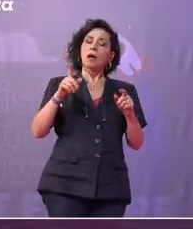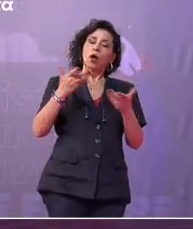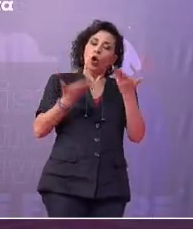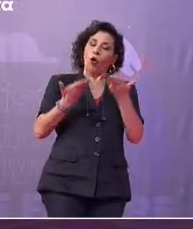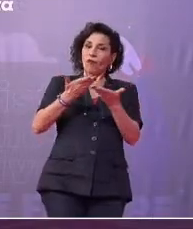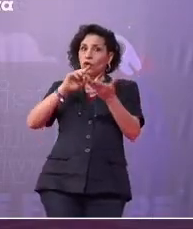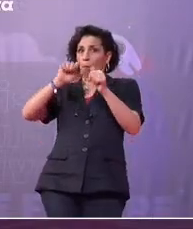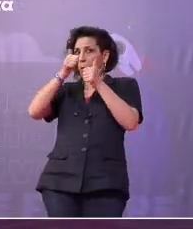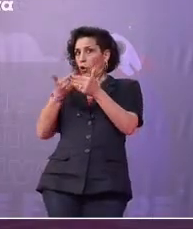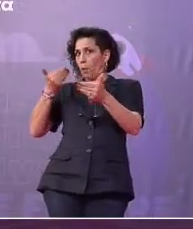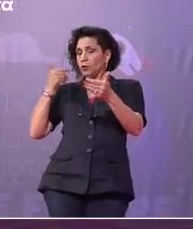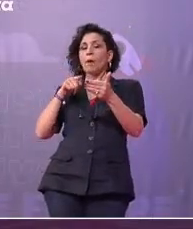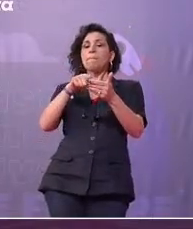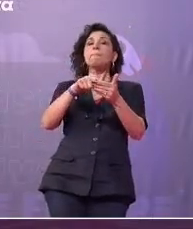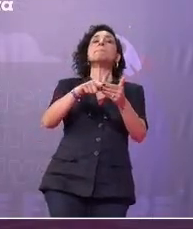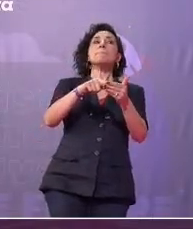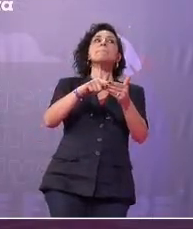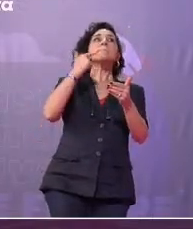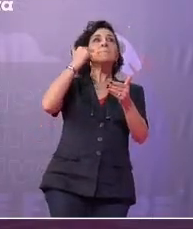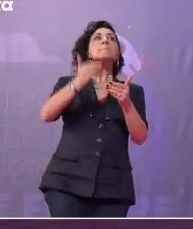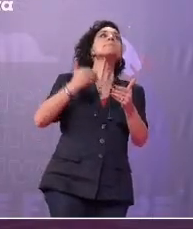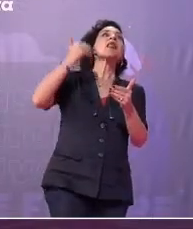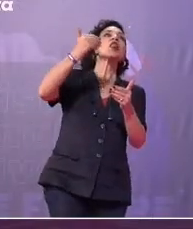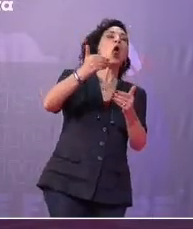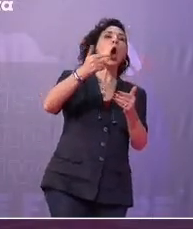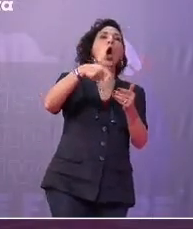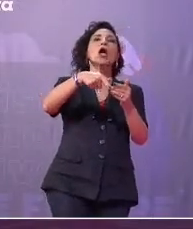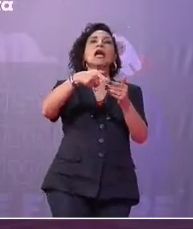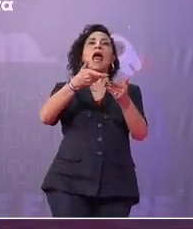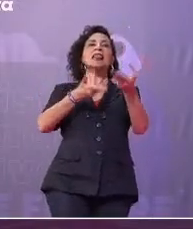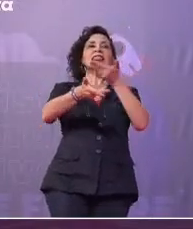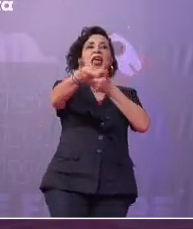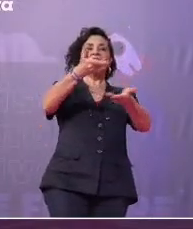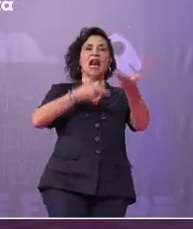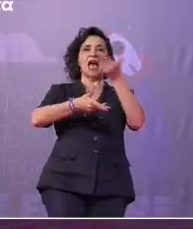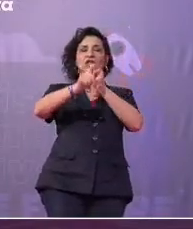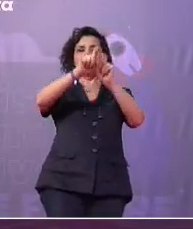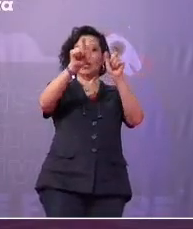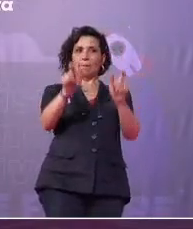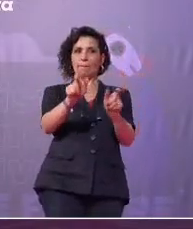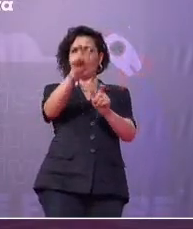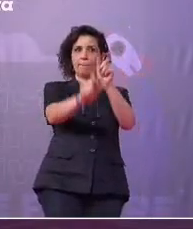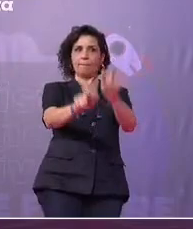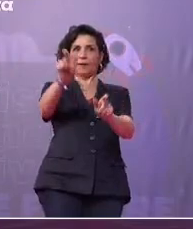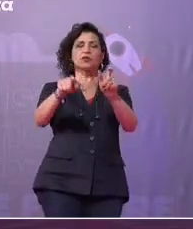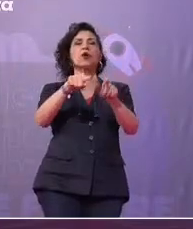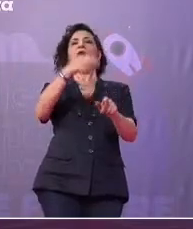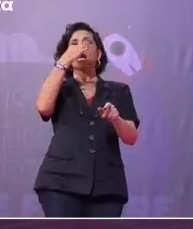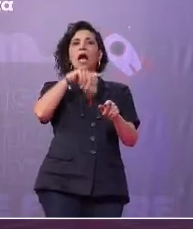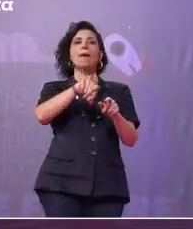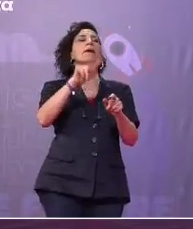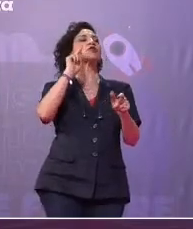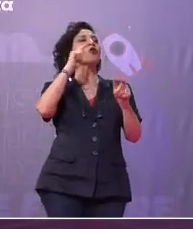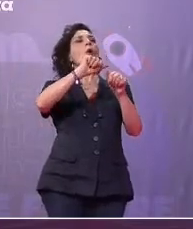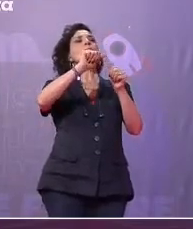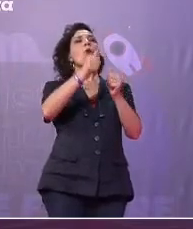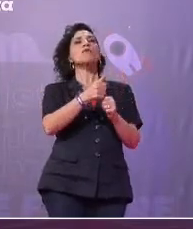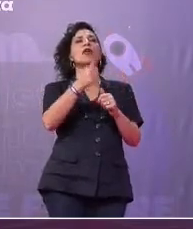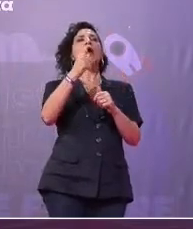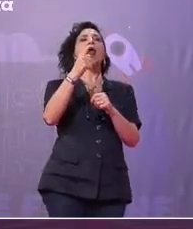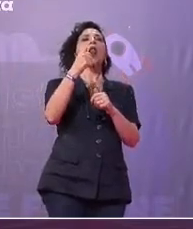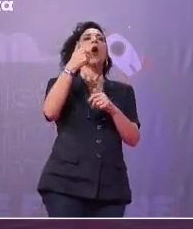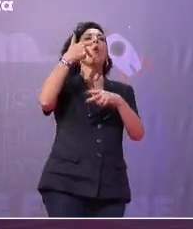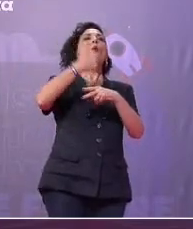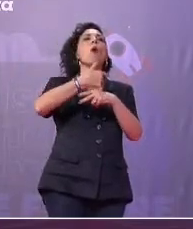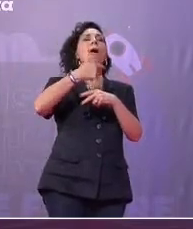persone quindi un modello in grado di vedere la webcam vedere con te la webcam del cellulare di cambiare contesto molto